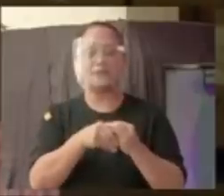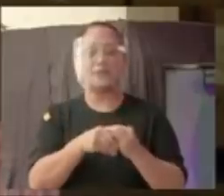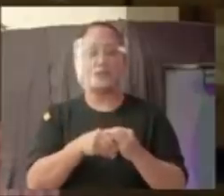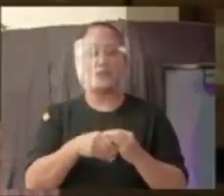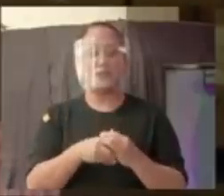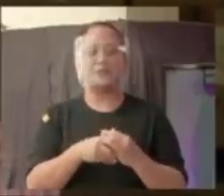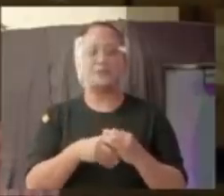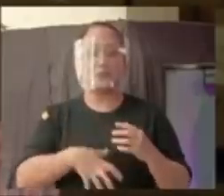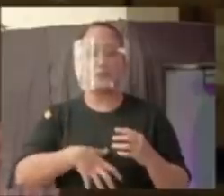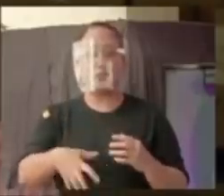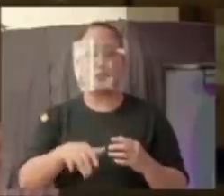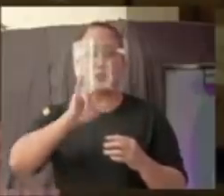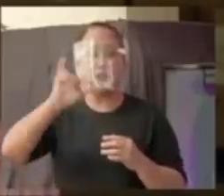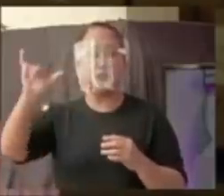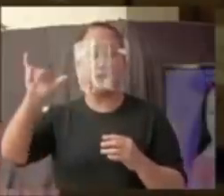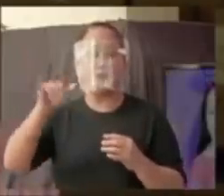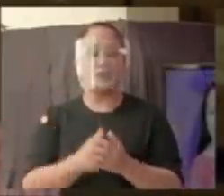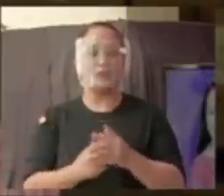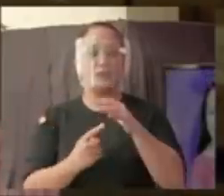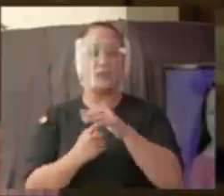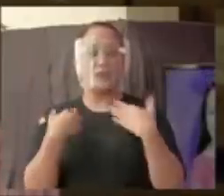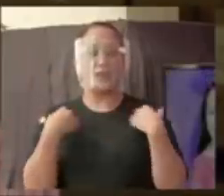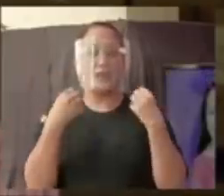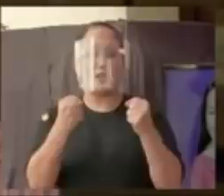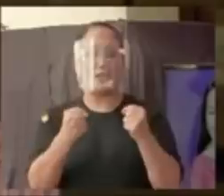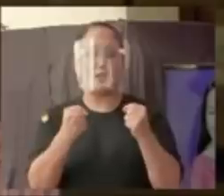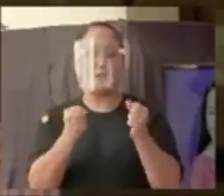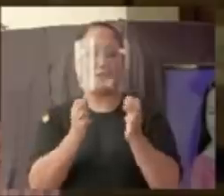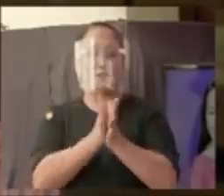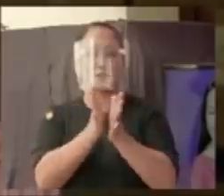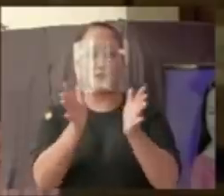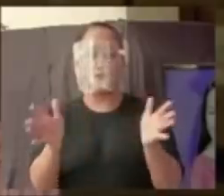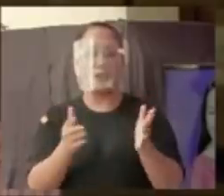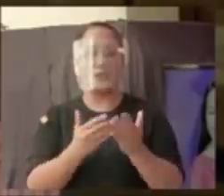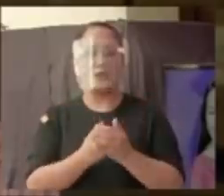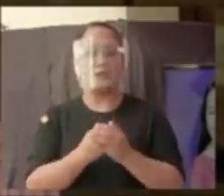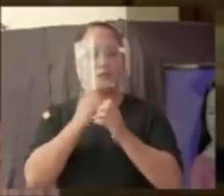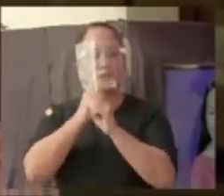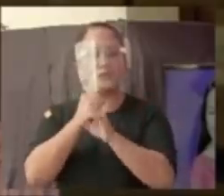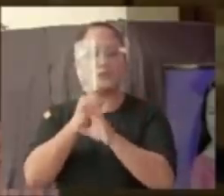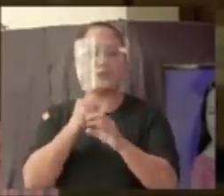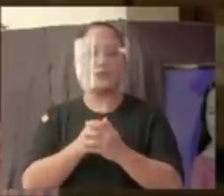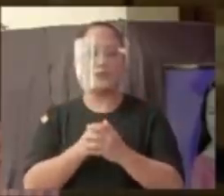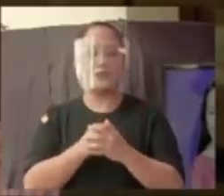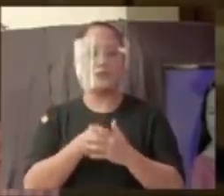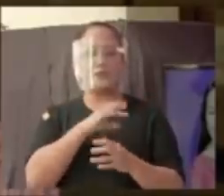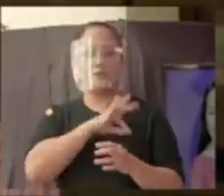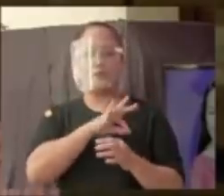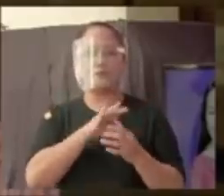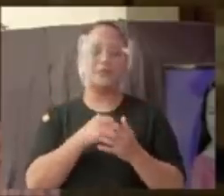panganak, kampyon siya ng kalusugang pangkalahatan at pagsulong ng kapakanan ng ating mga